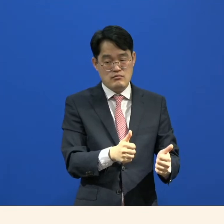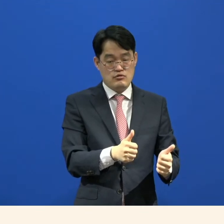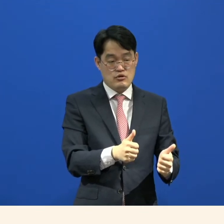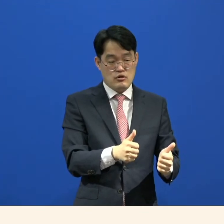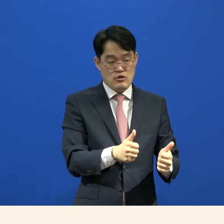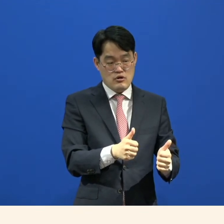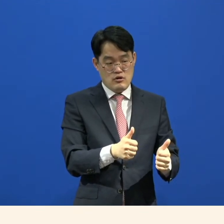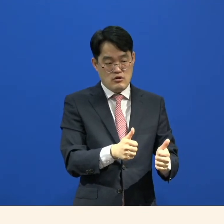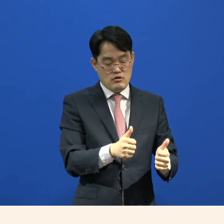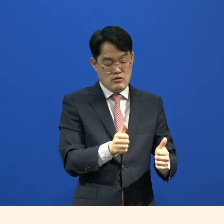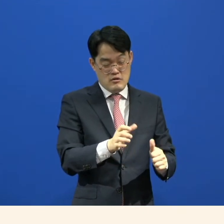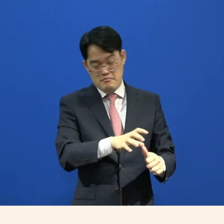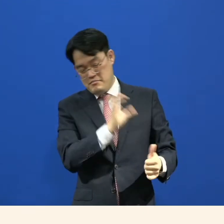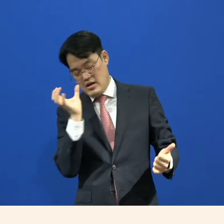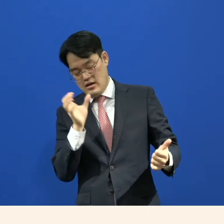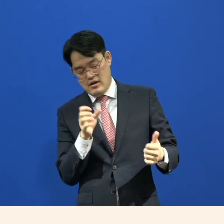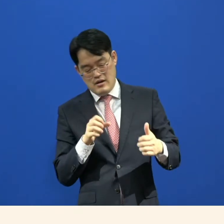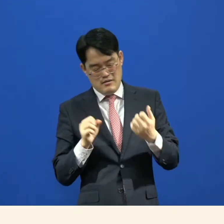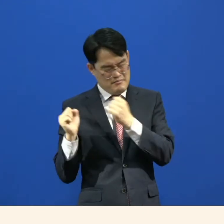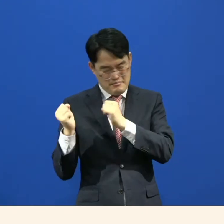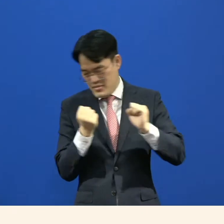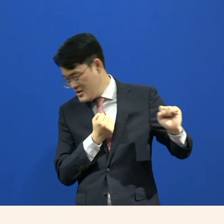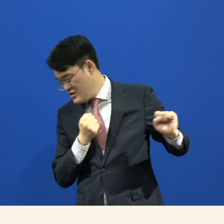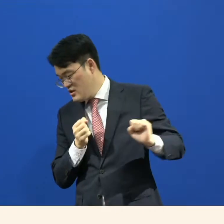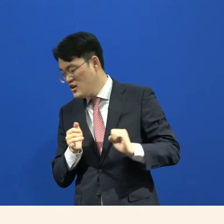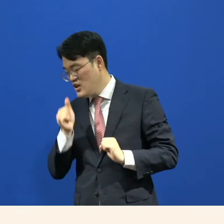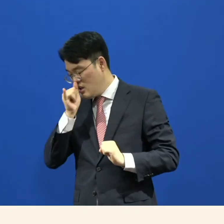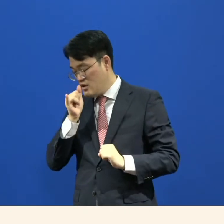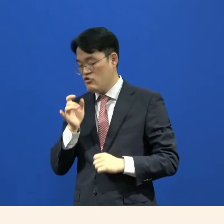십자가 아니면 우리는 그 심판을 피할 길이 없습니다.